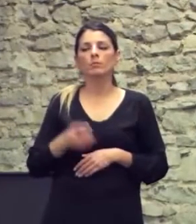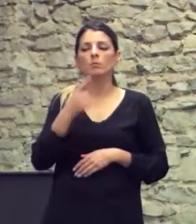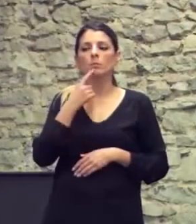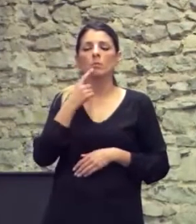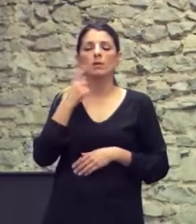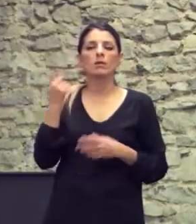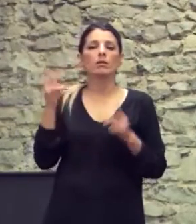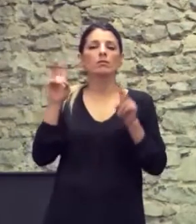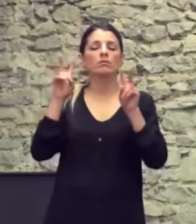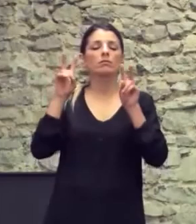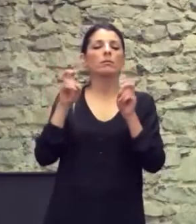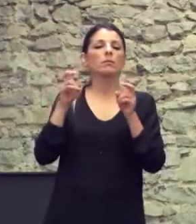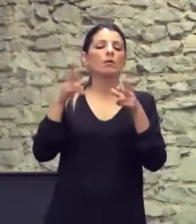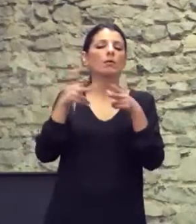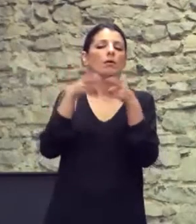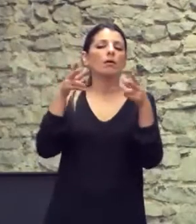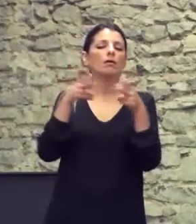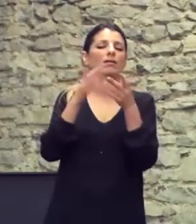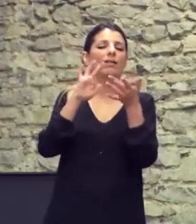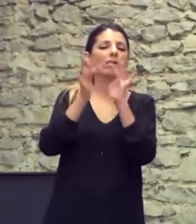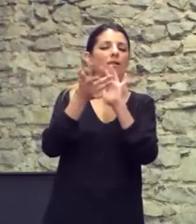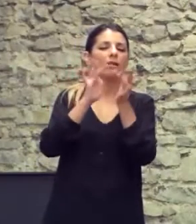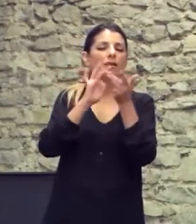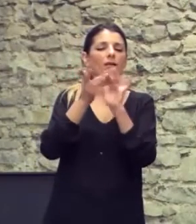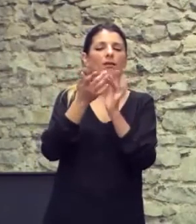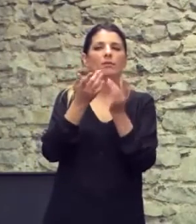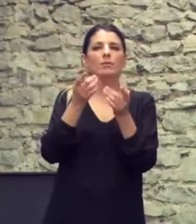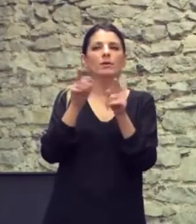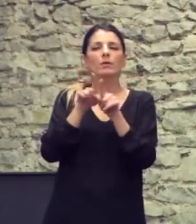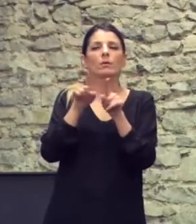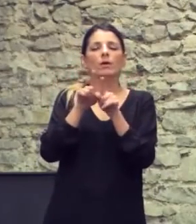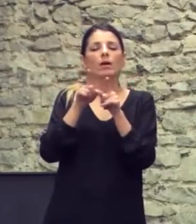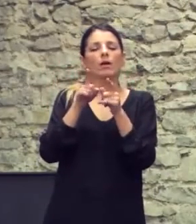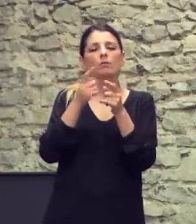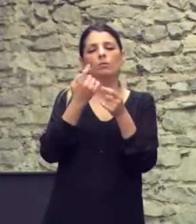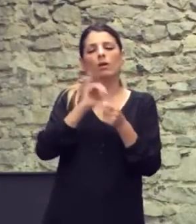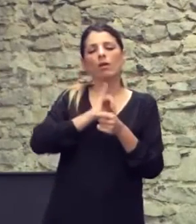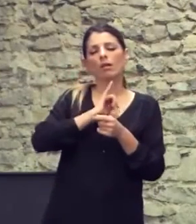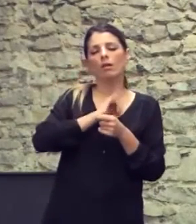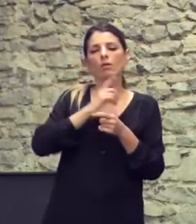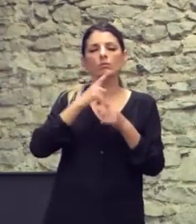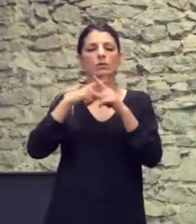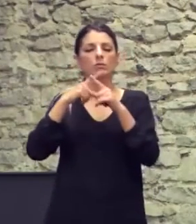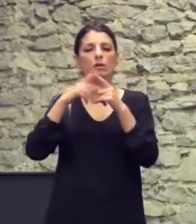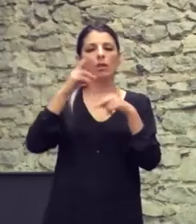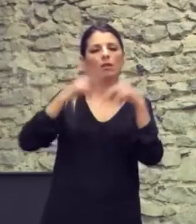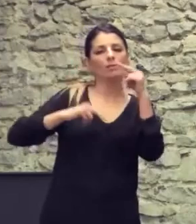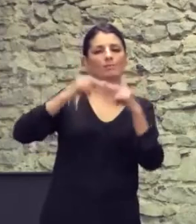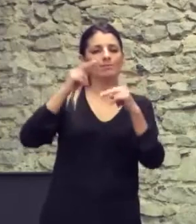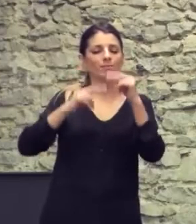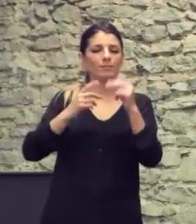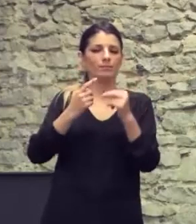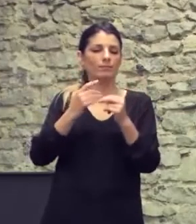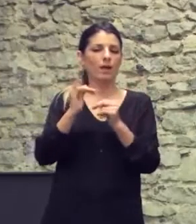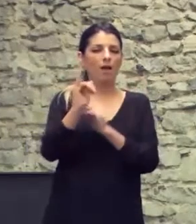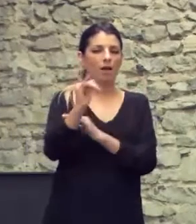gizarte harreman batean eraikitako identitate eta sexualitate batez ez du hitz